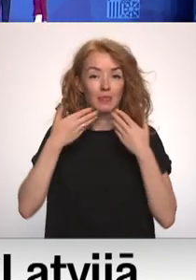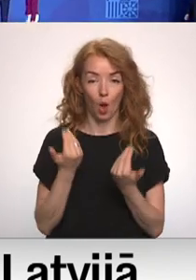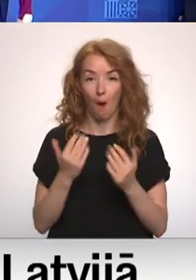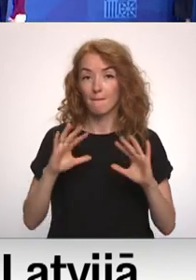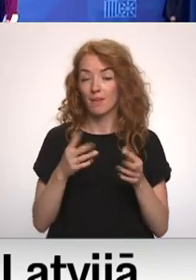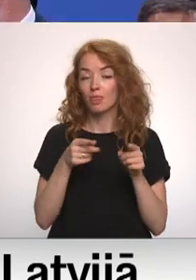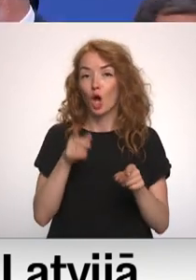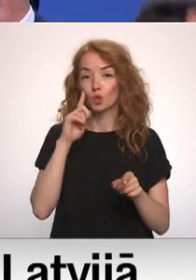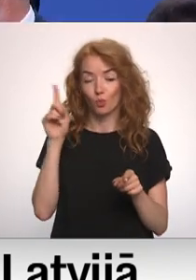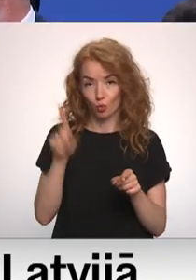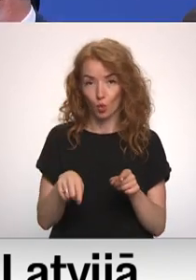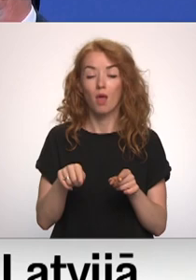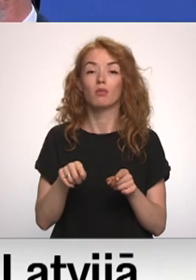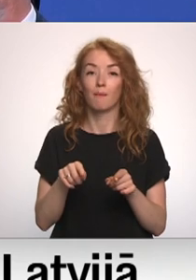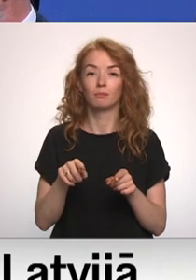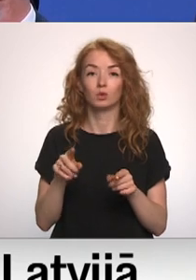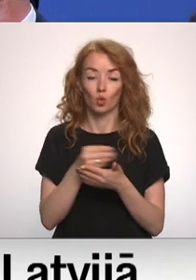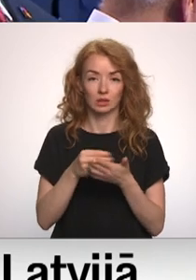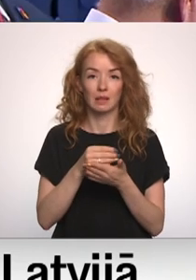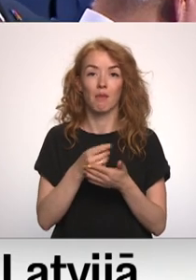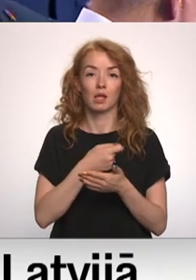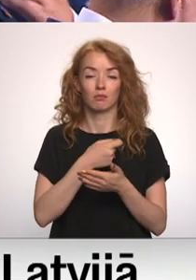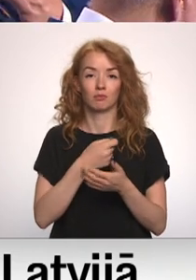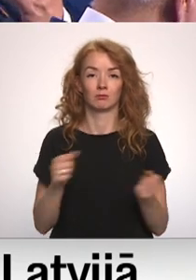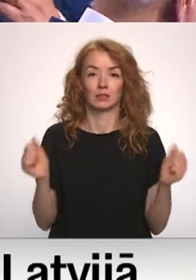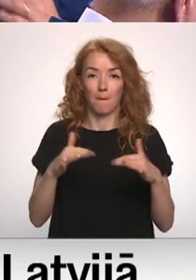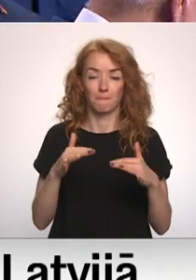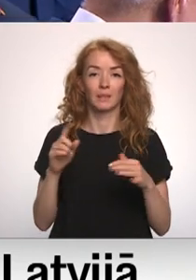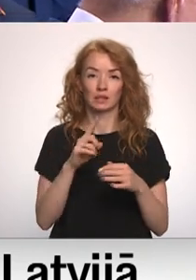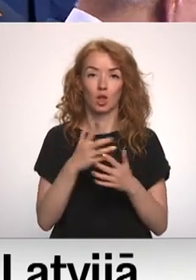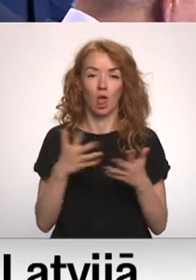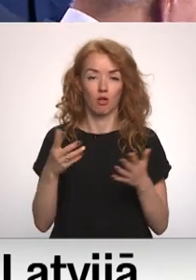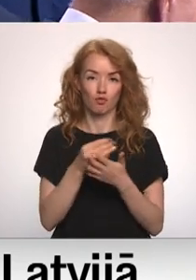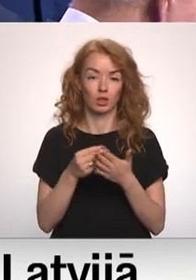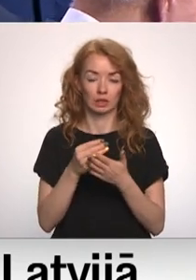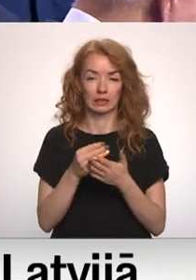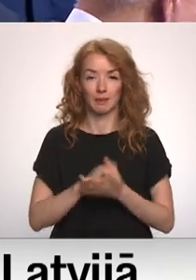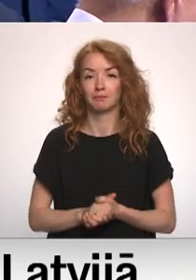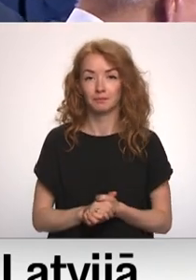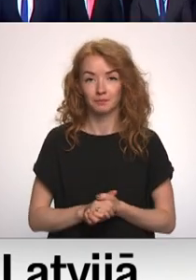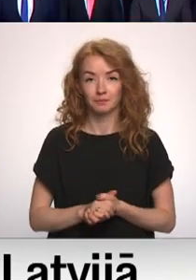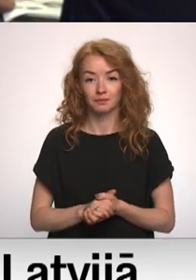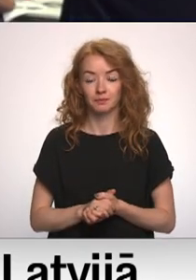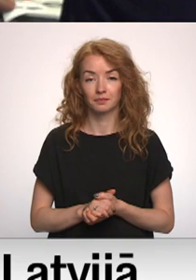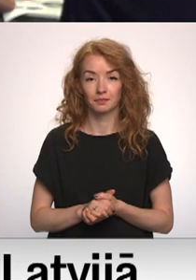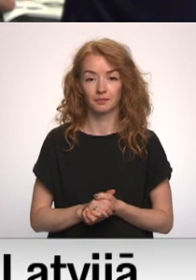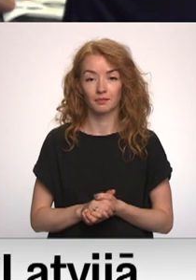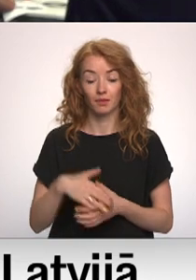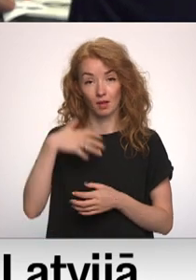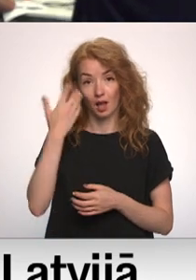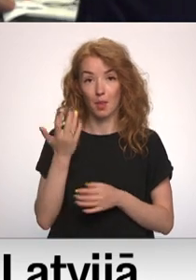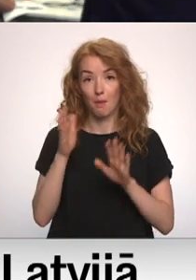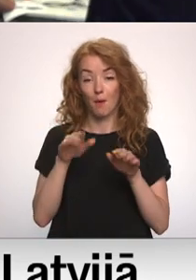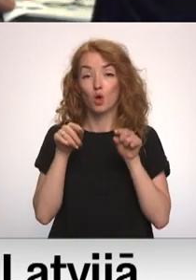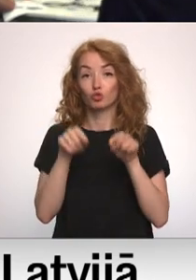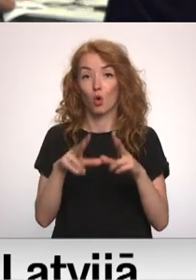tas, protams, nemazina šī samita nozīmīgumu austrumu flanga stiprināšanā. Un ko saka eksperti par šo? Tad, kad par